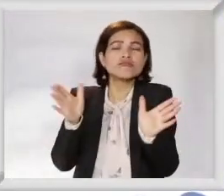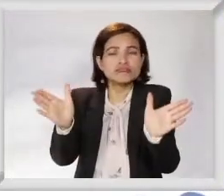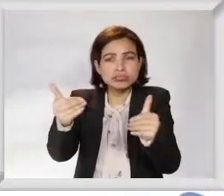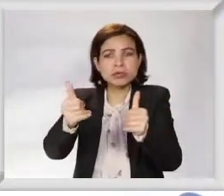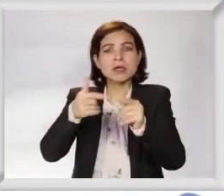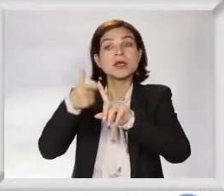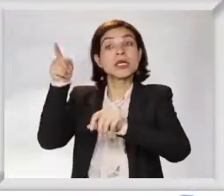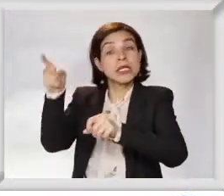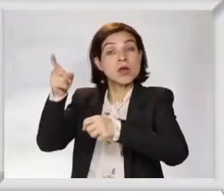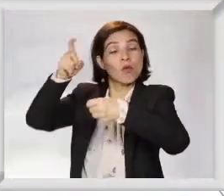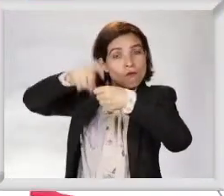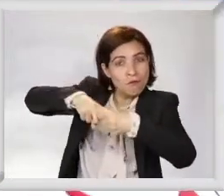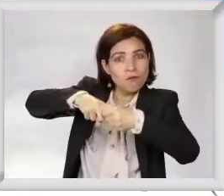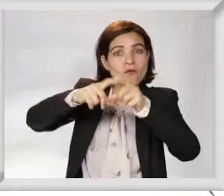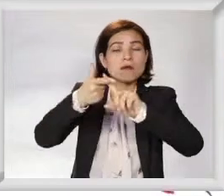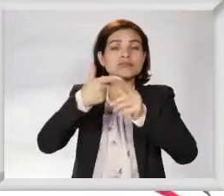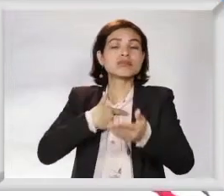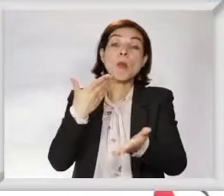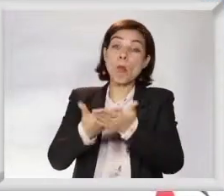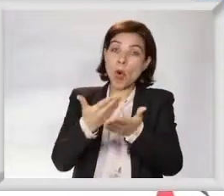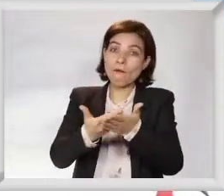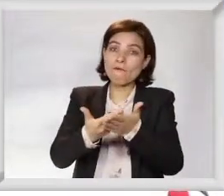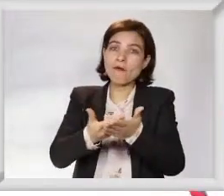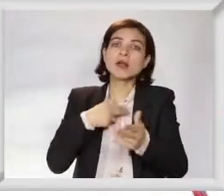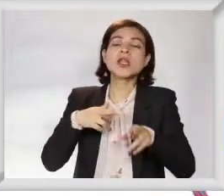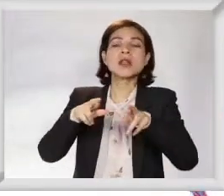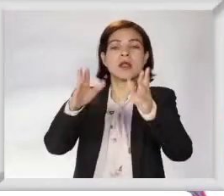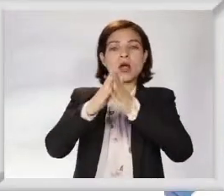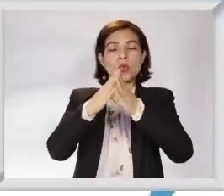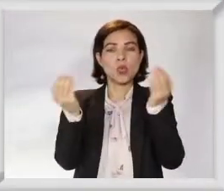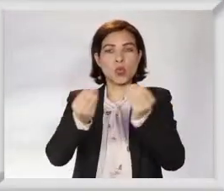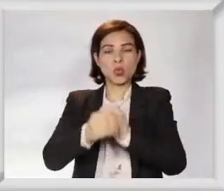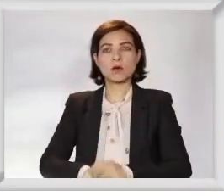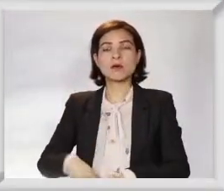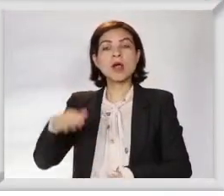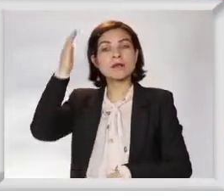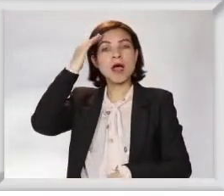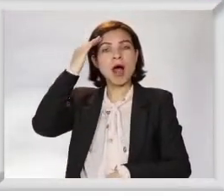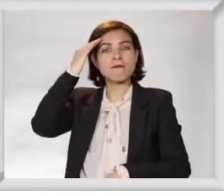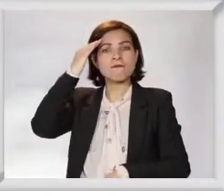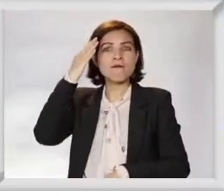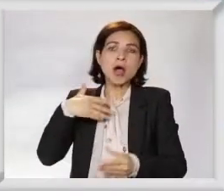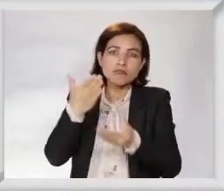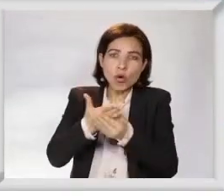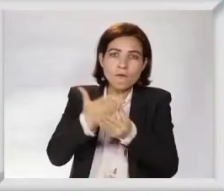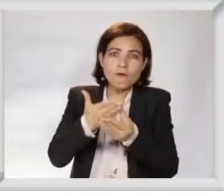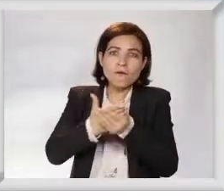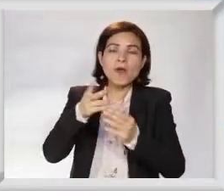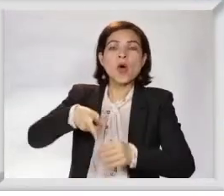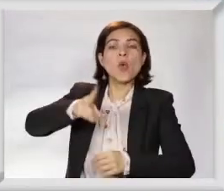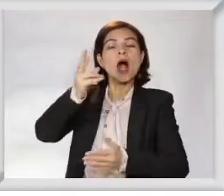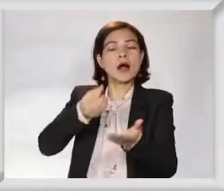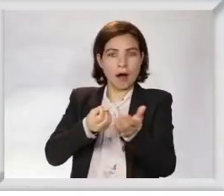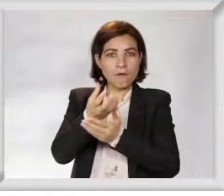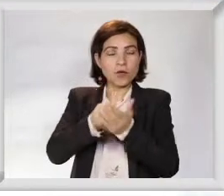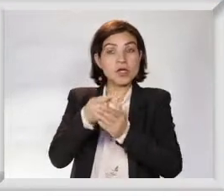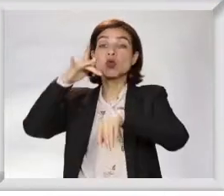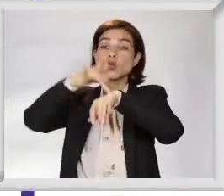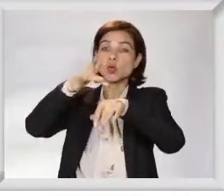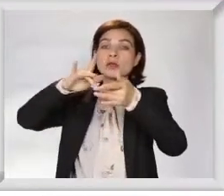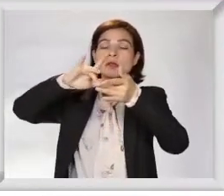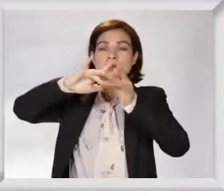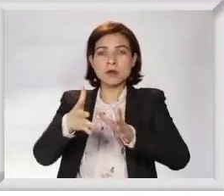الانتخابية اللي باش تصوت فيها، لازمك تستظهر بأي وثيقة تثبت عنوان إقامتك. للتعرف على الوثائق المطلوبة وللمزيد من